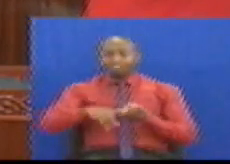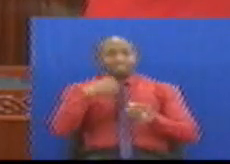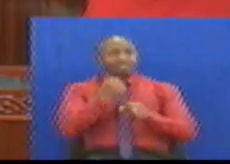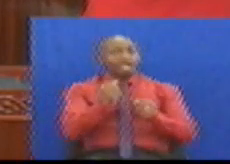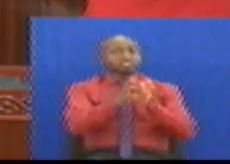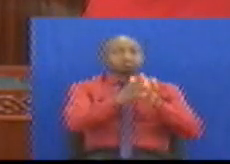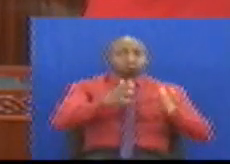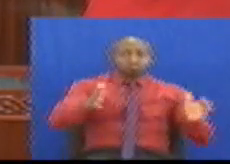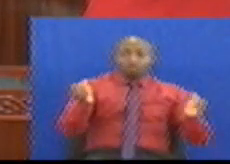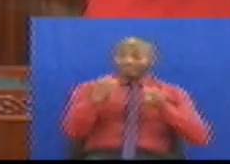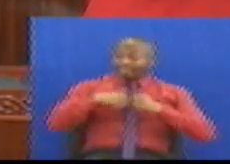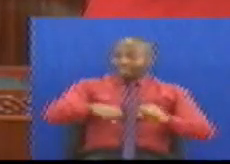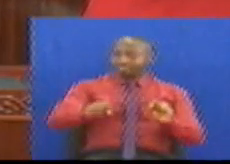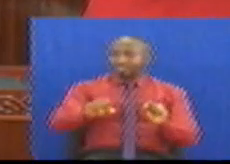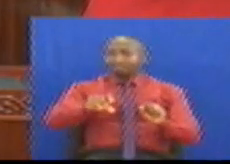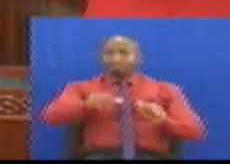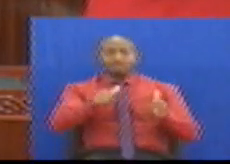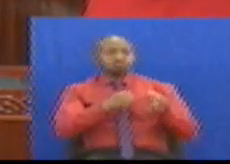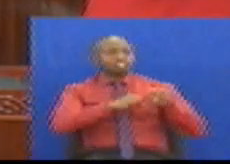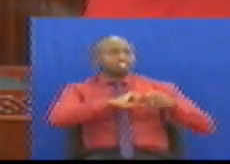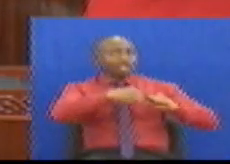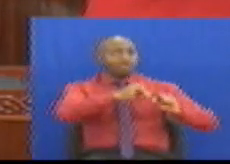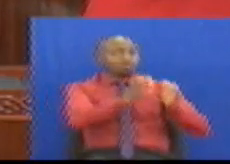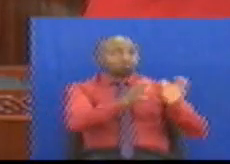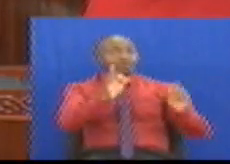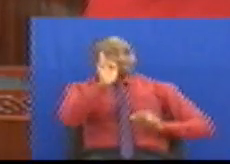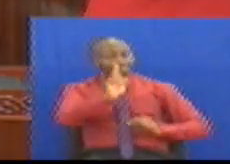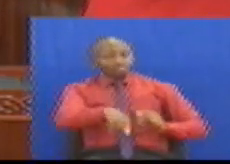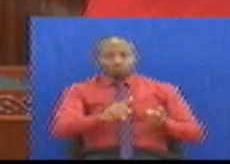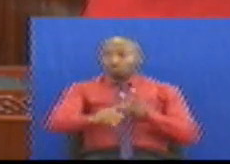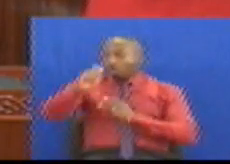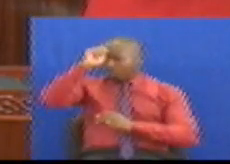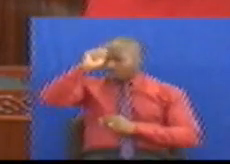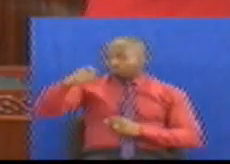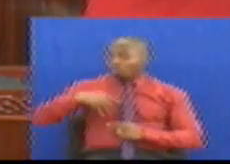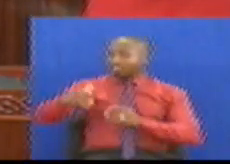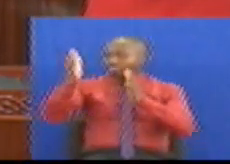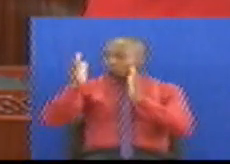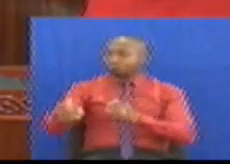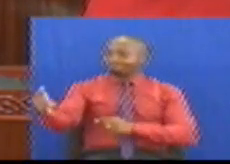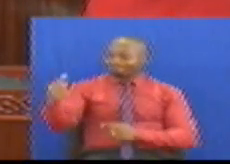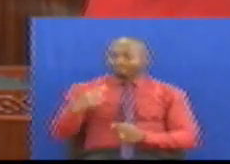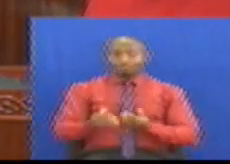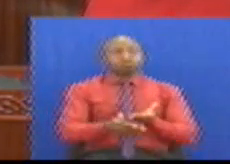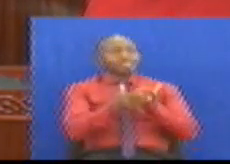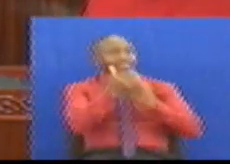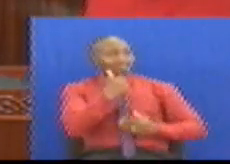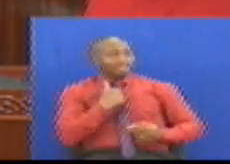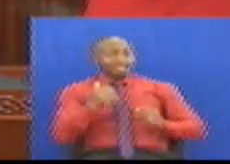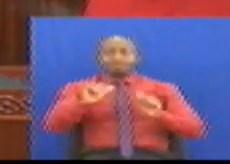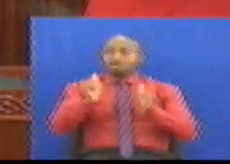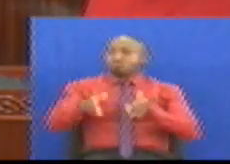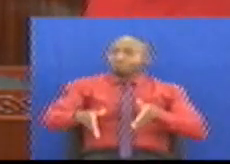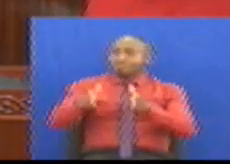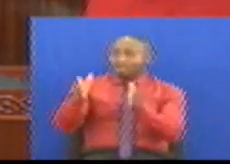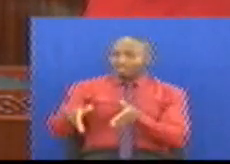Tarula, bado tuna changamoto nyingi kwenye maeneo yetu. Mheshimiwa Waziri Mkuu alifanya ziara, tunamshukuru ametusaidia sana, lakini bado ziko barabara